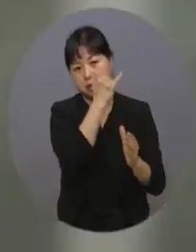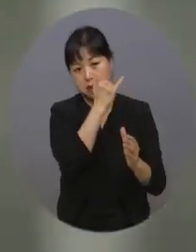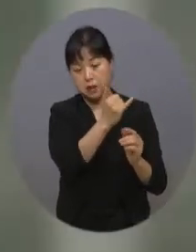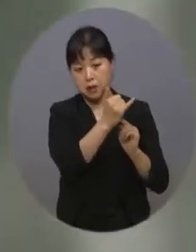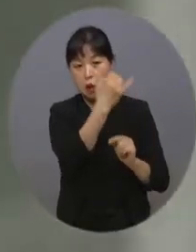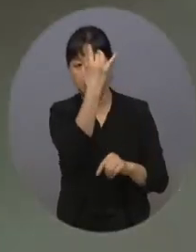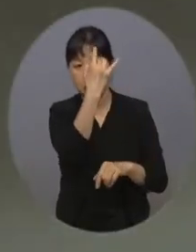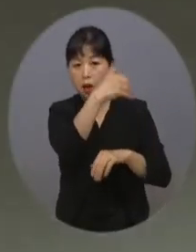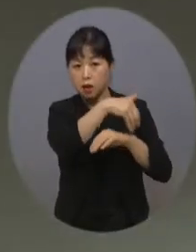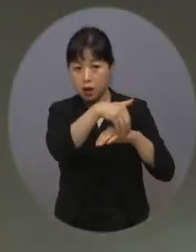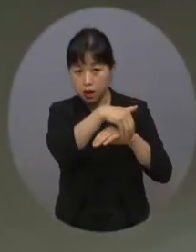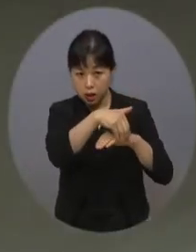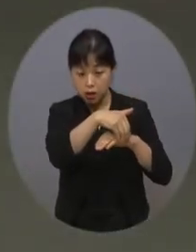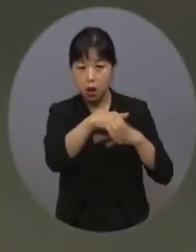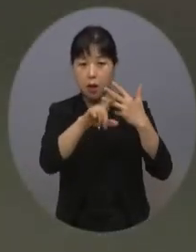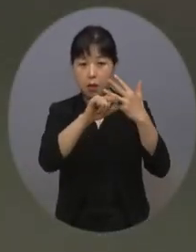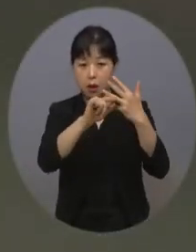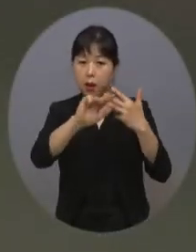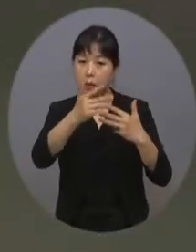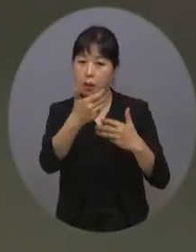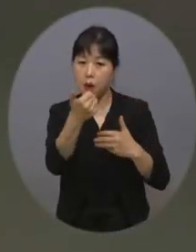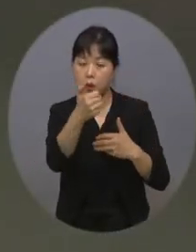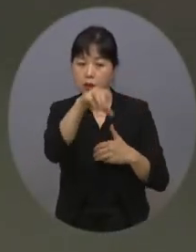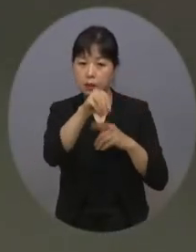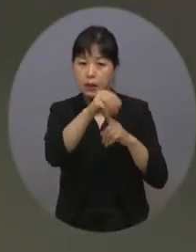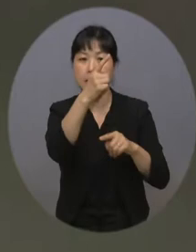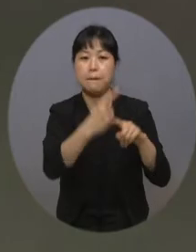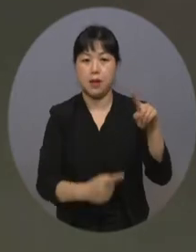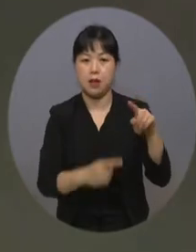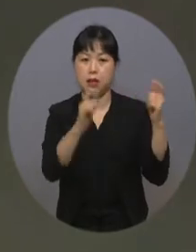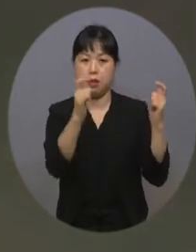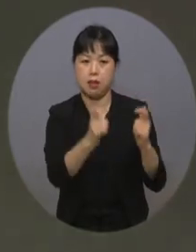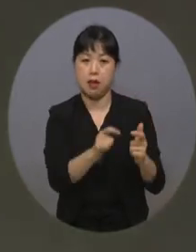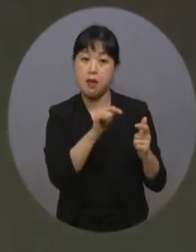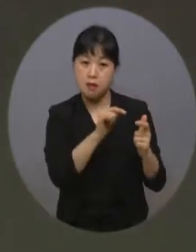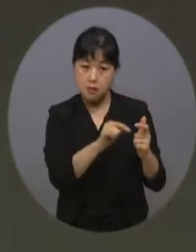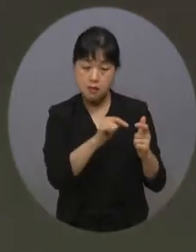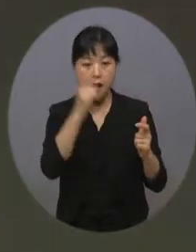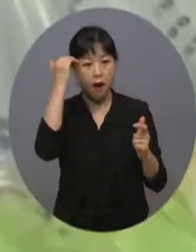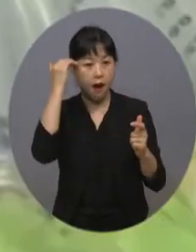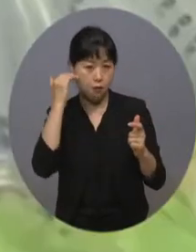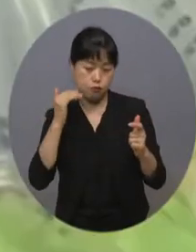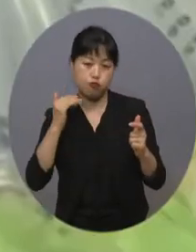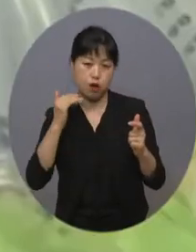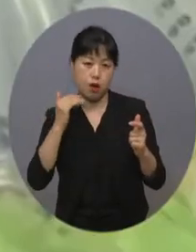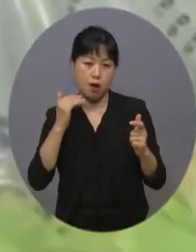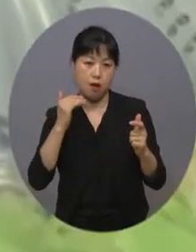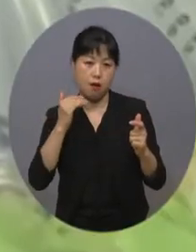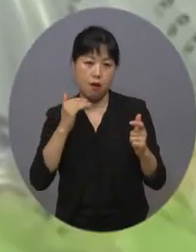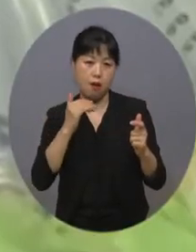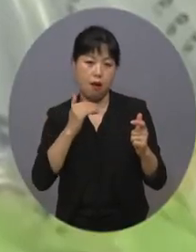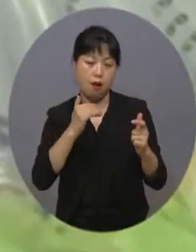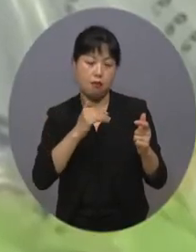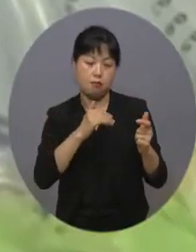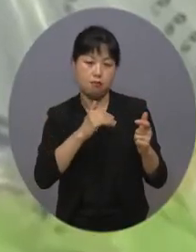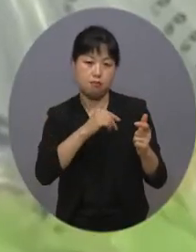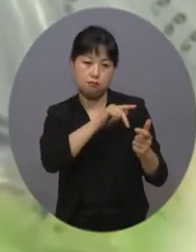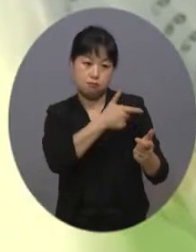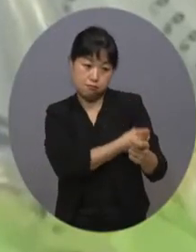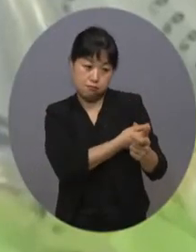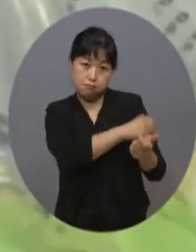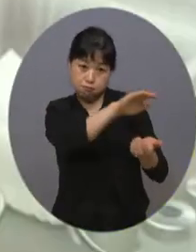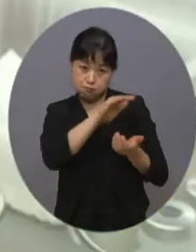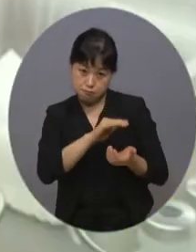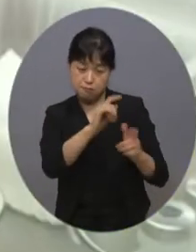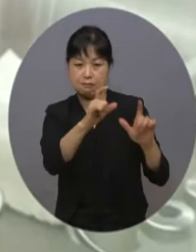계획한 8월 850만 회분의 절반 이하인 물량을 한국에 공급할 것임을 통보한 바 있습니다.